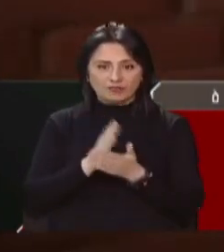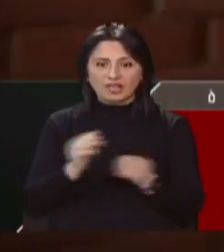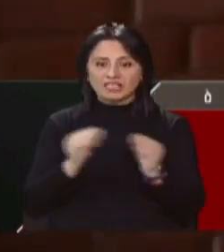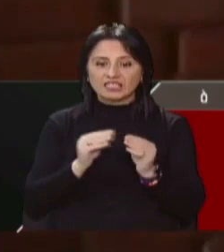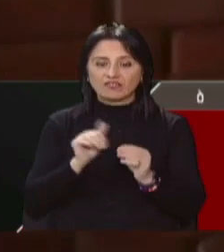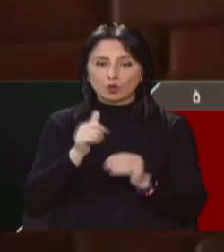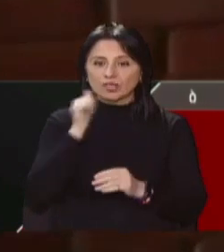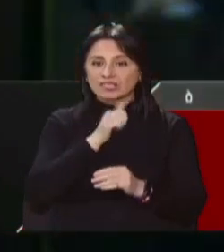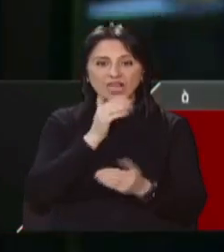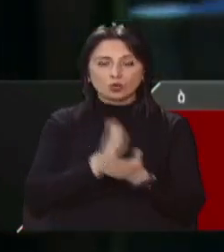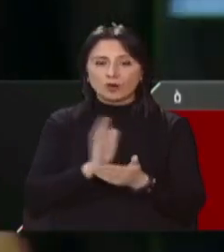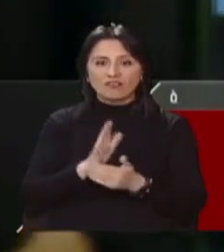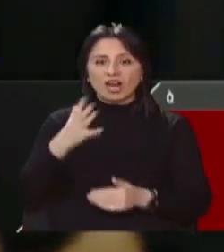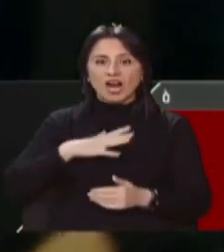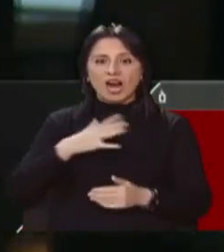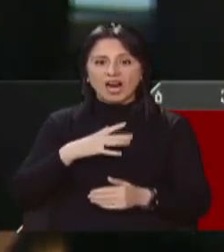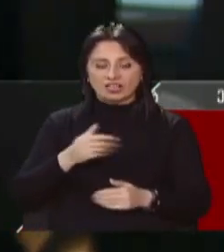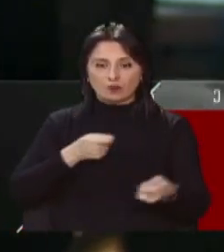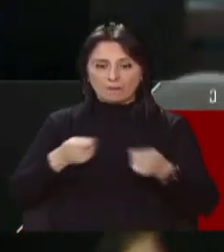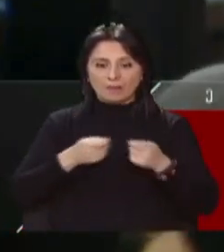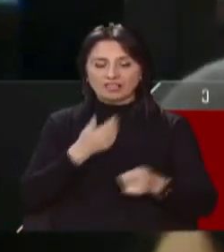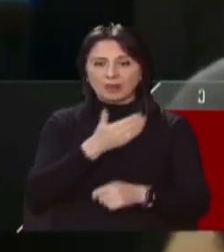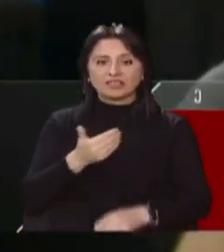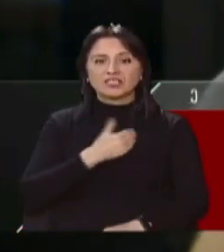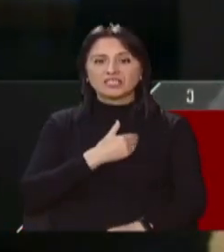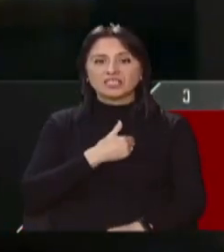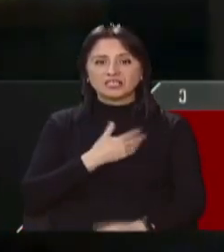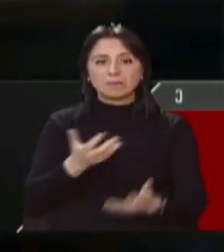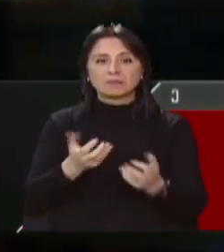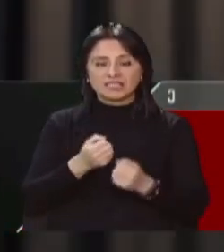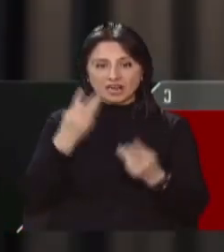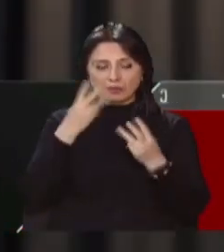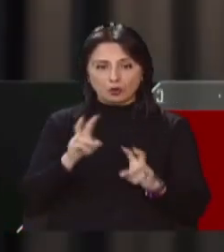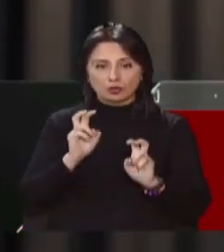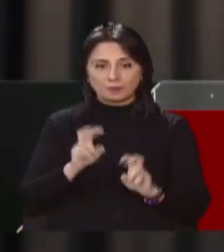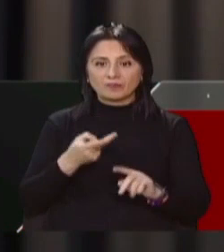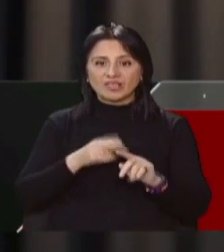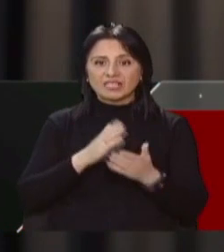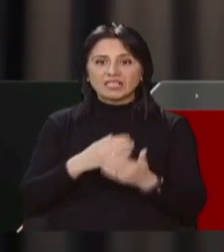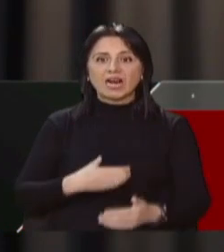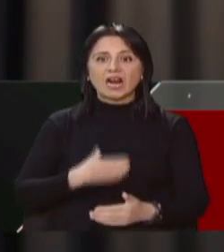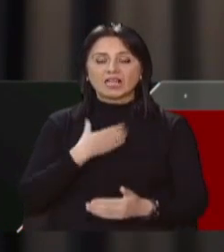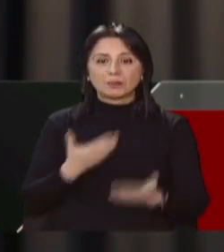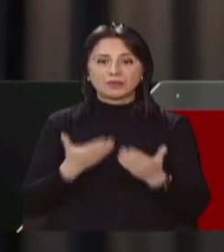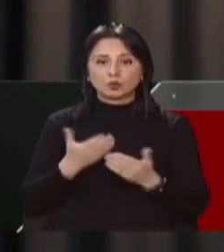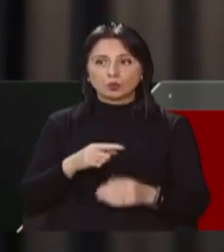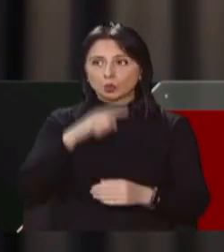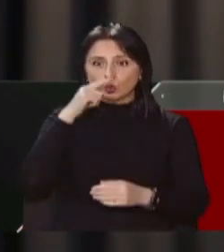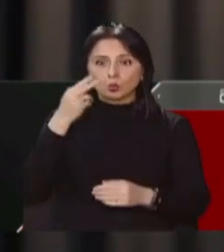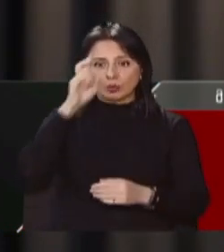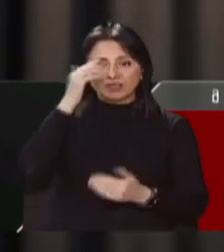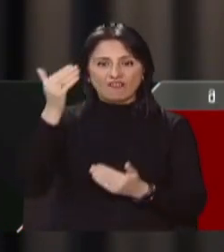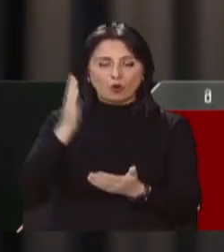iseve rogorc saidumlo araris kartuli martvelobis matvis sasurveli da misaghebi modeli. Ეს არის კატასტროფა, მით უმეტეს პრორუსული